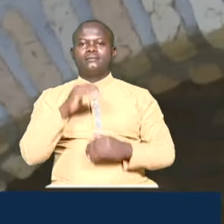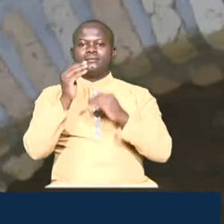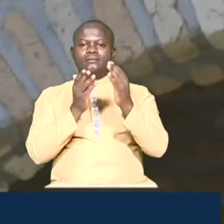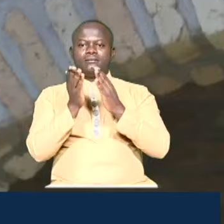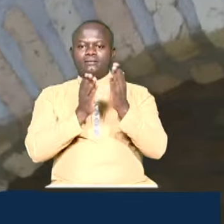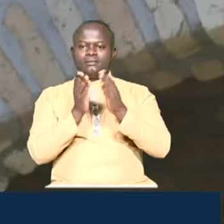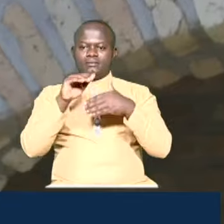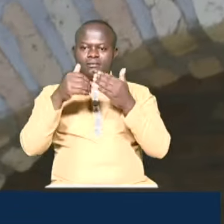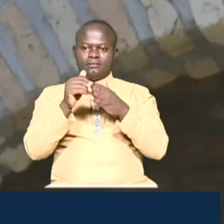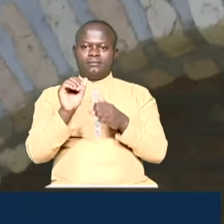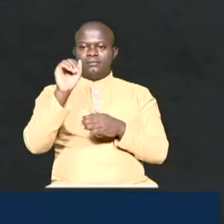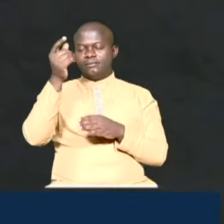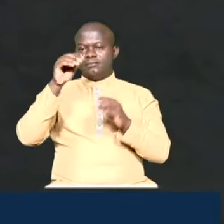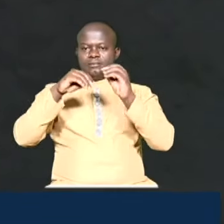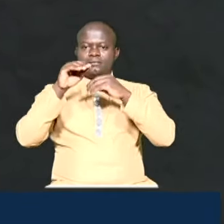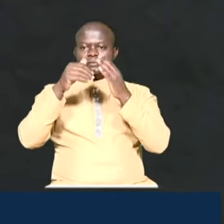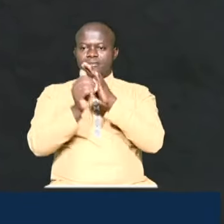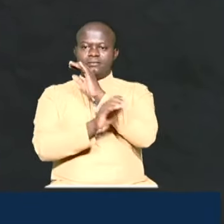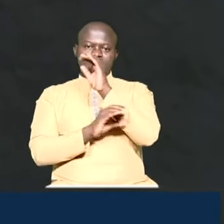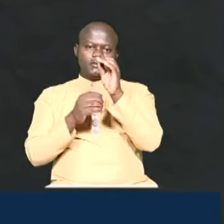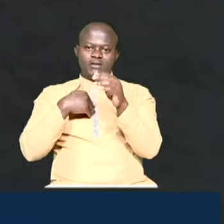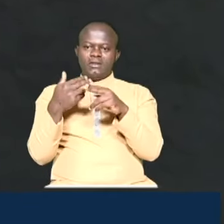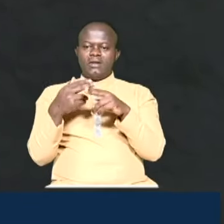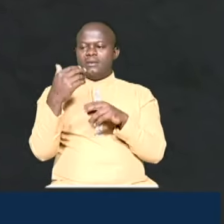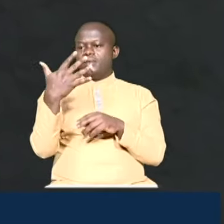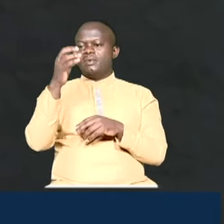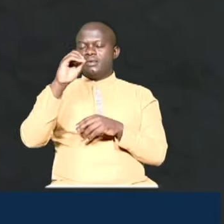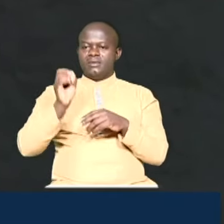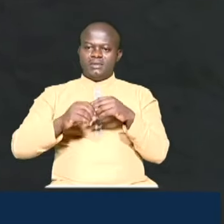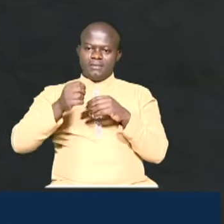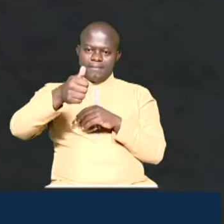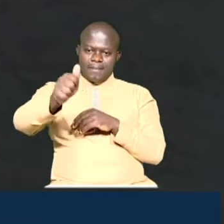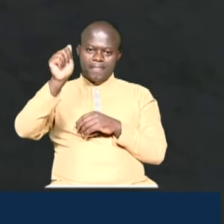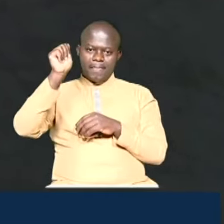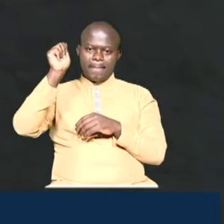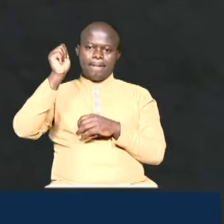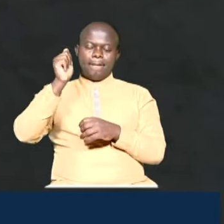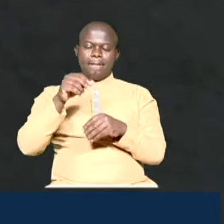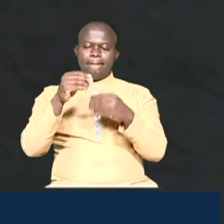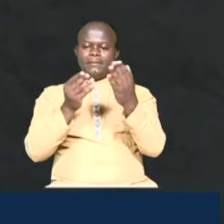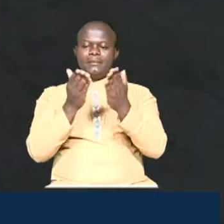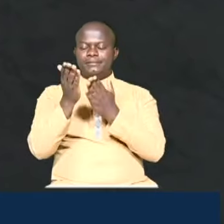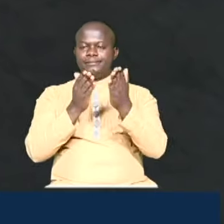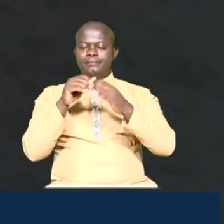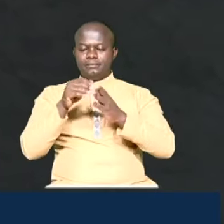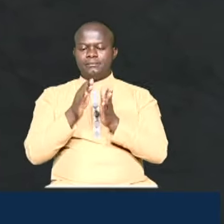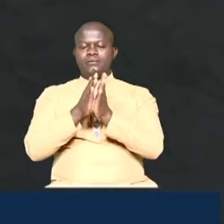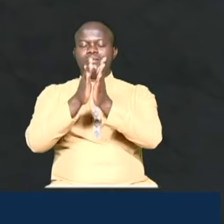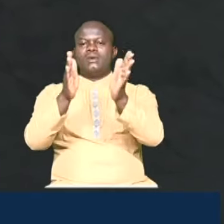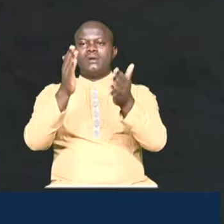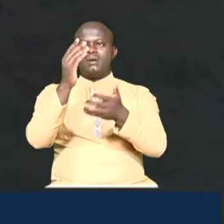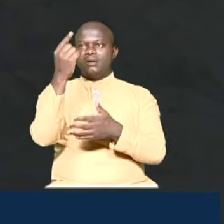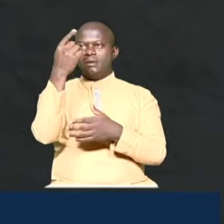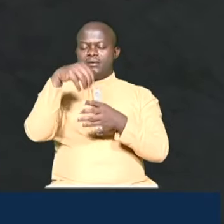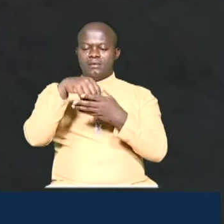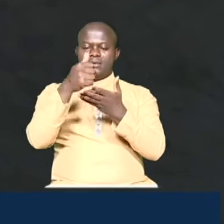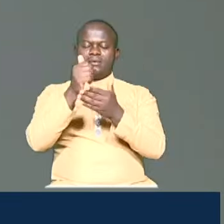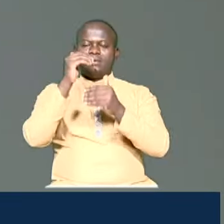mbere mu musaruro mumwe w'igihugu aho rwihariye hafi 50% byawo. Kunoza imitangire ya serivisi muri rusange kimwe mu byafasha uru